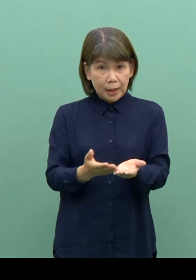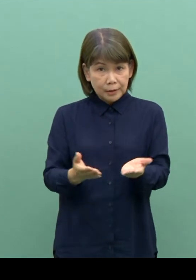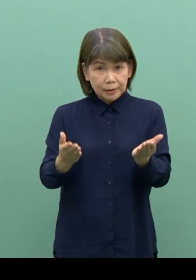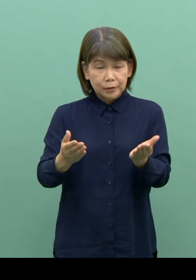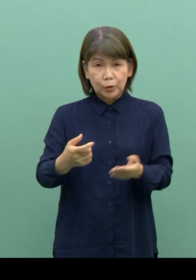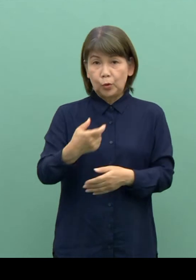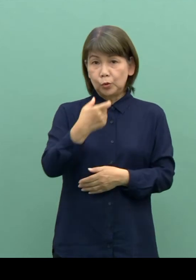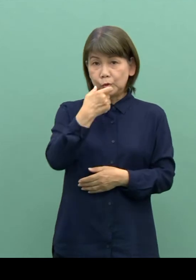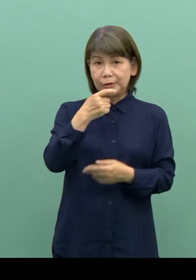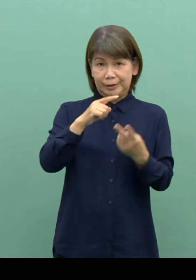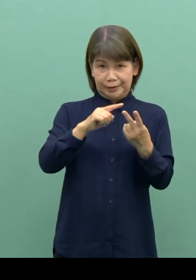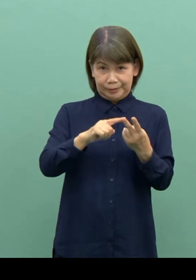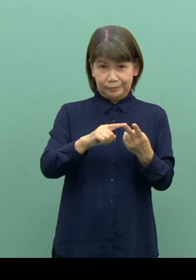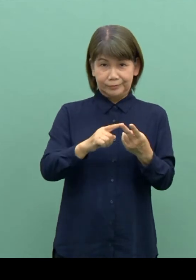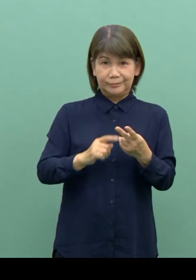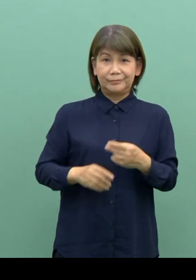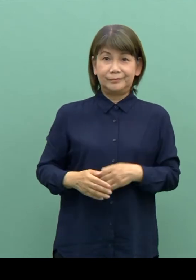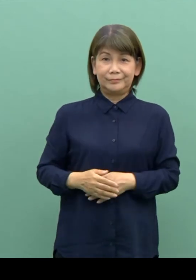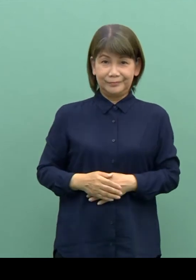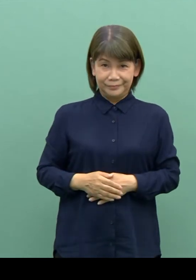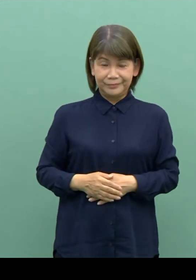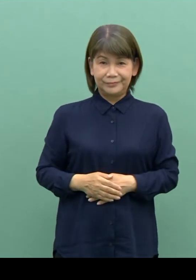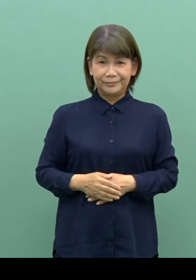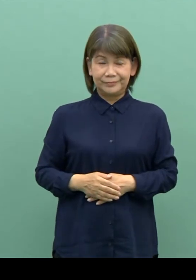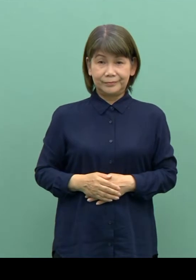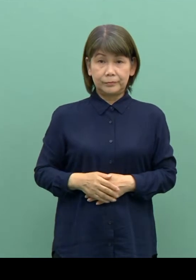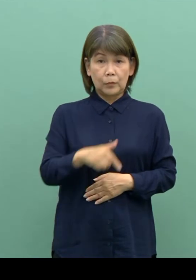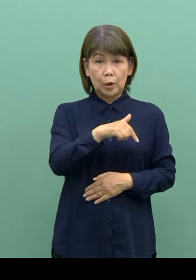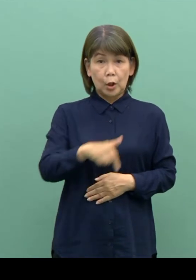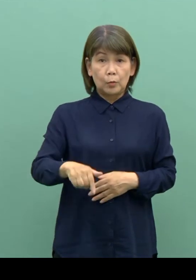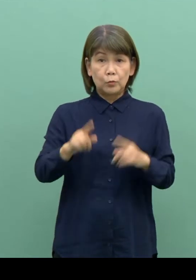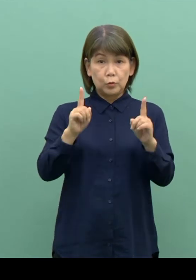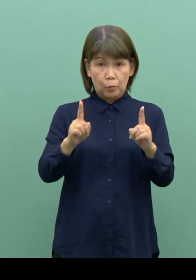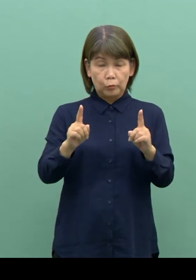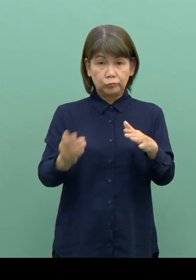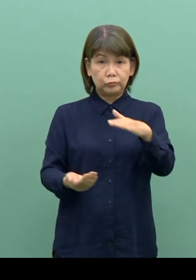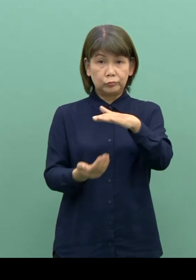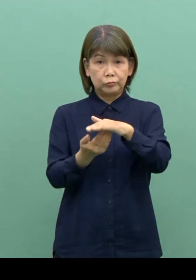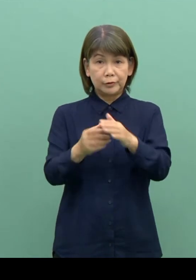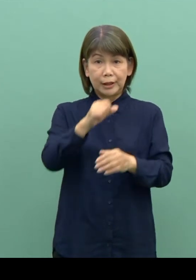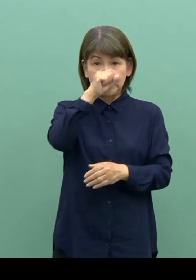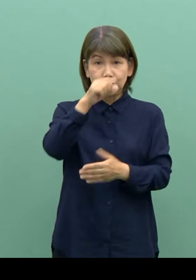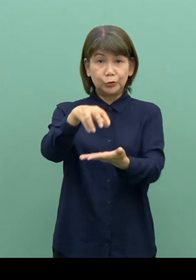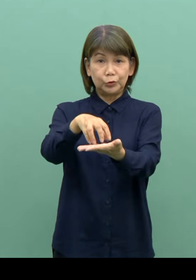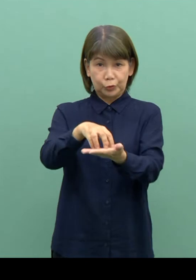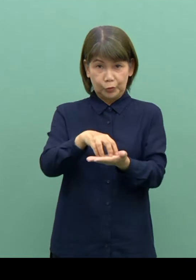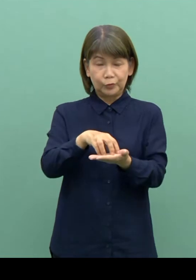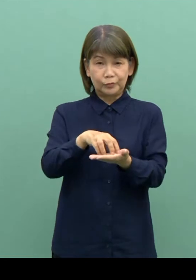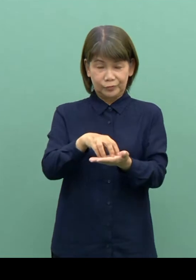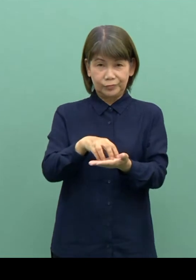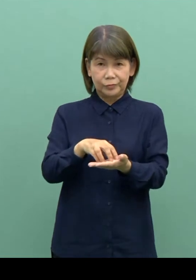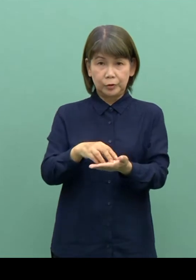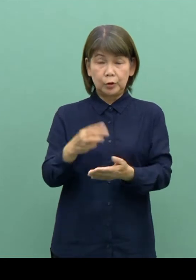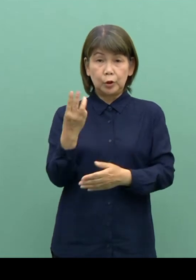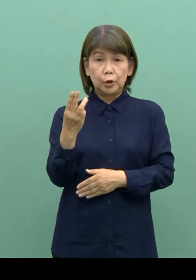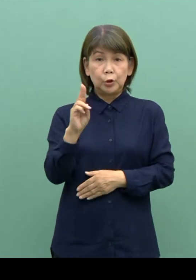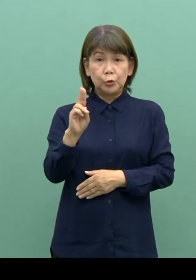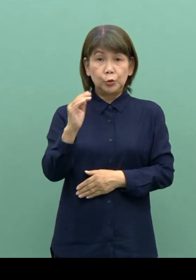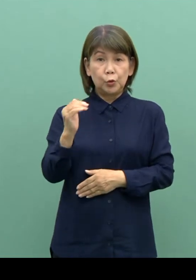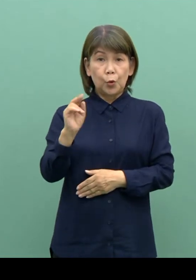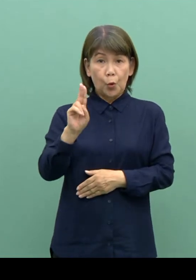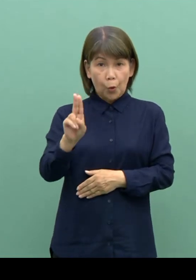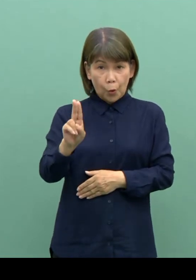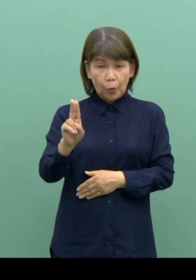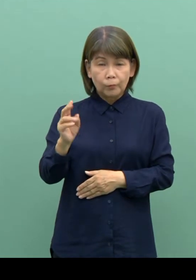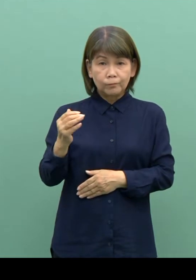特徴のハサミ陶箱クッキーです。各部門の最優秀賞は、長崎の柑橘ゆう